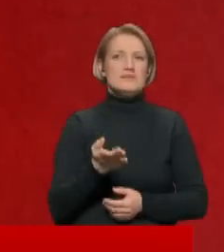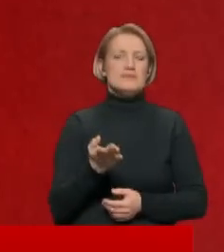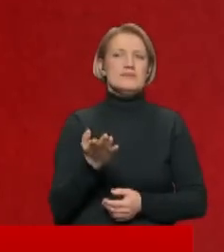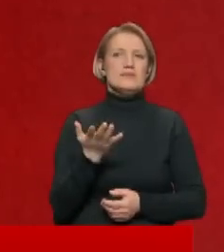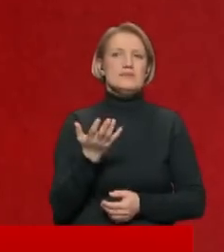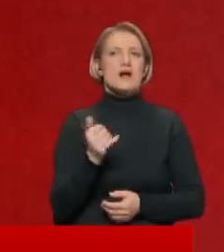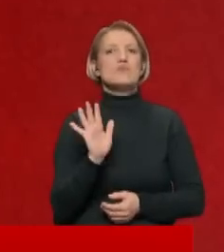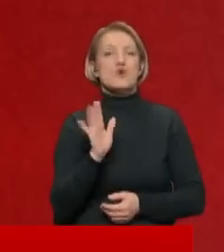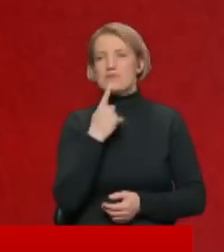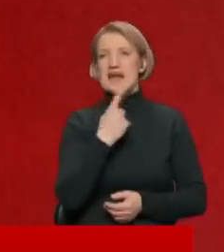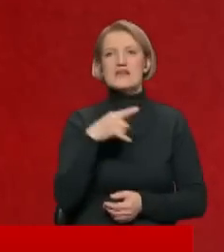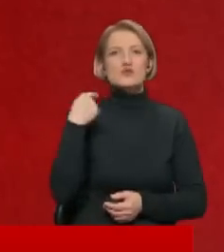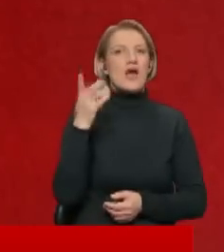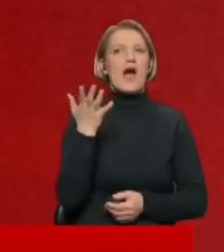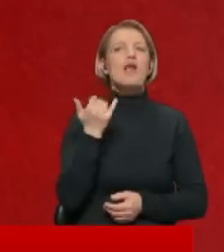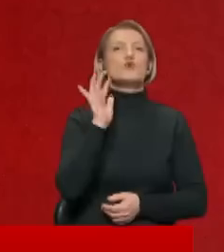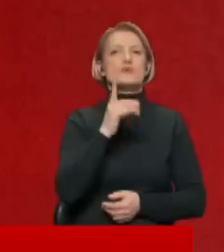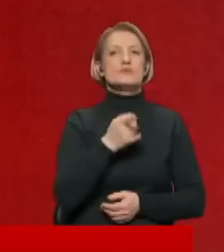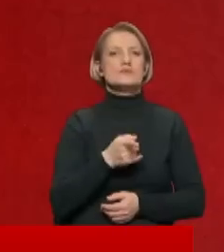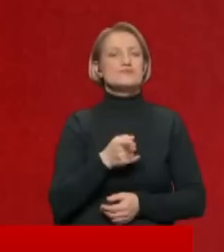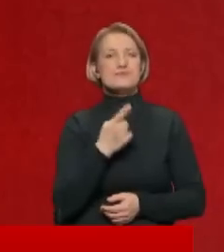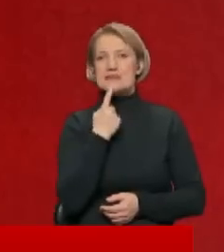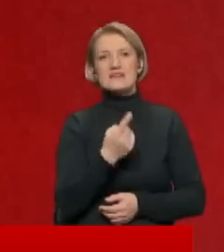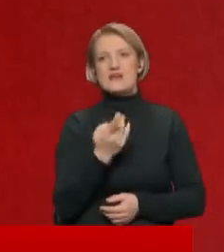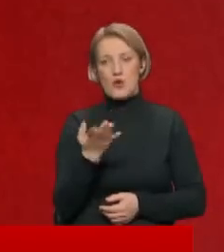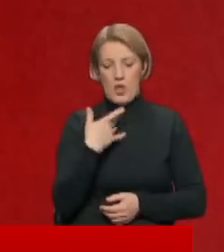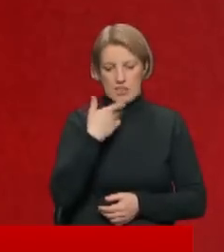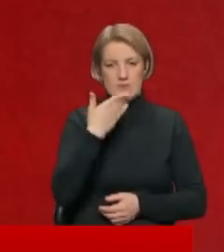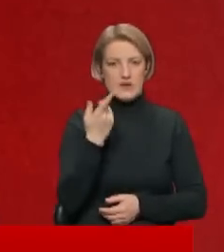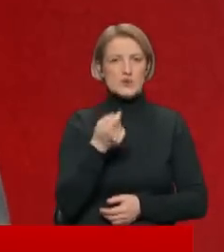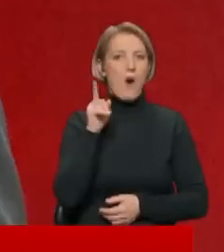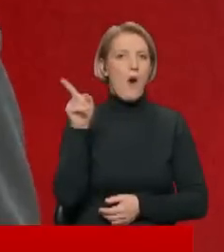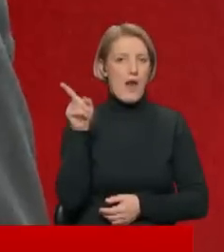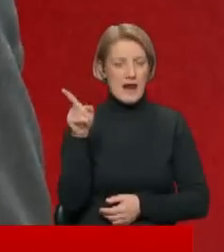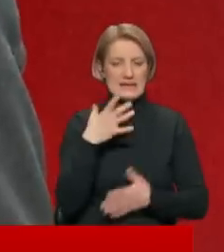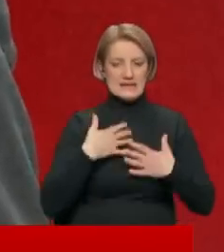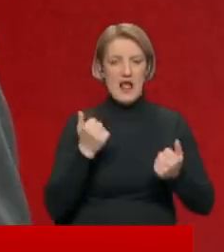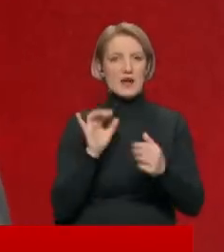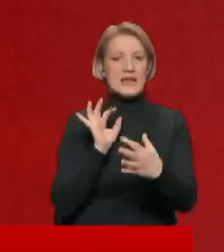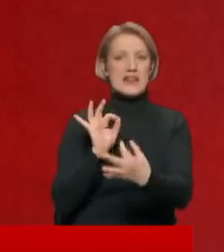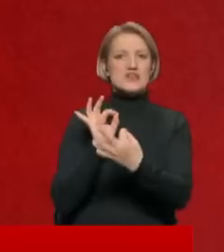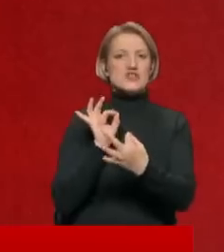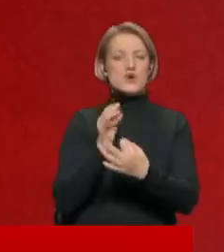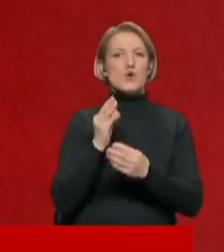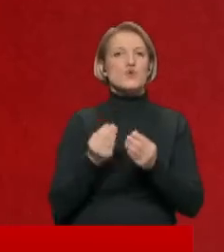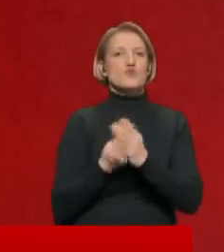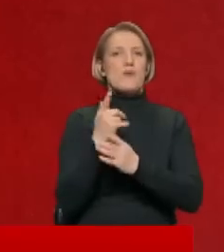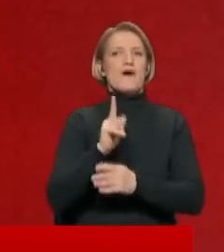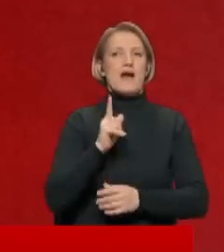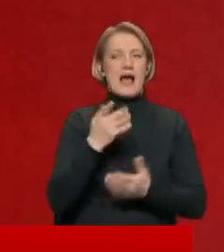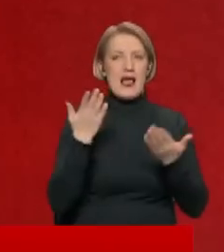almıyorum onu ifade etmeye çalışıyorum yani oralarla sağlıklı ilişkileri kurmak lazım